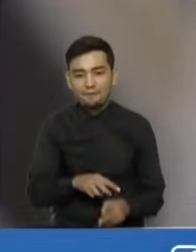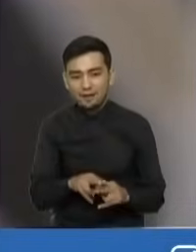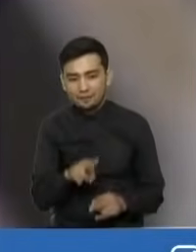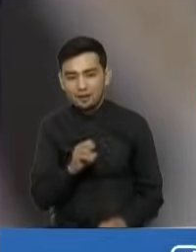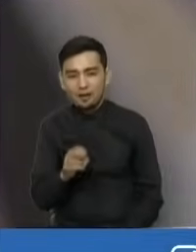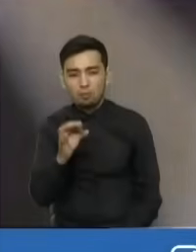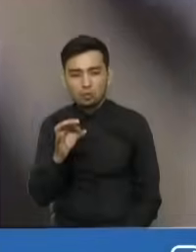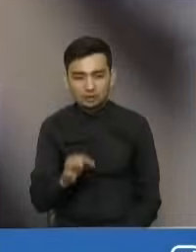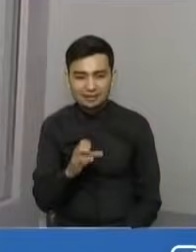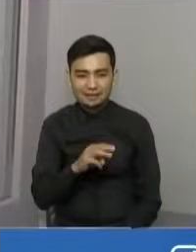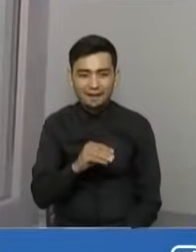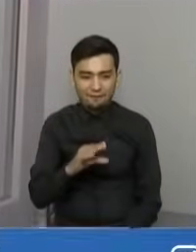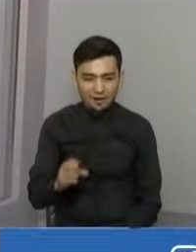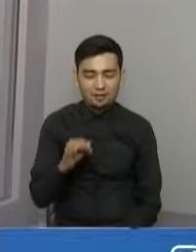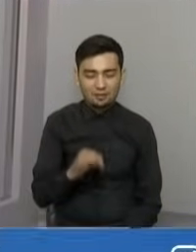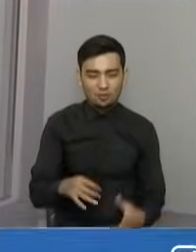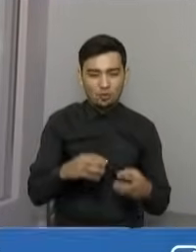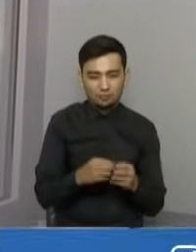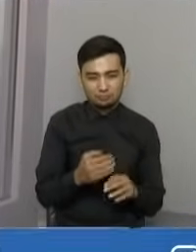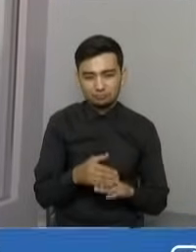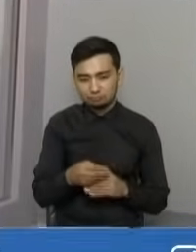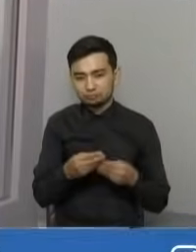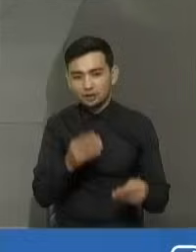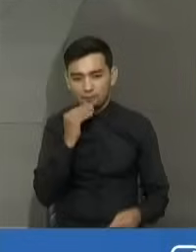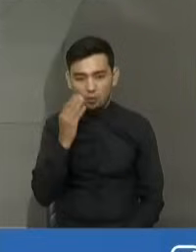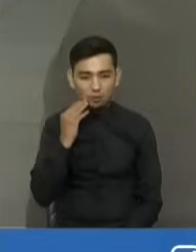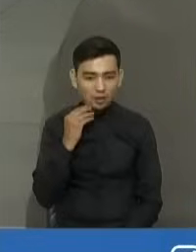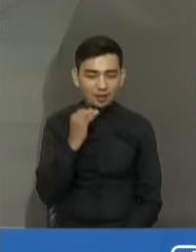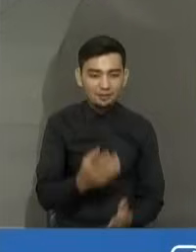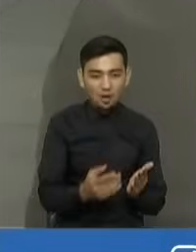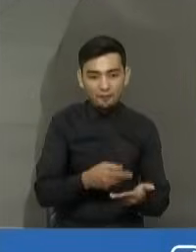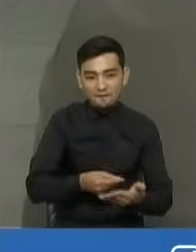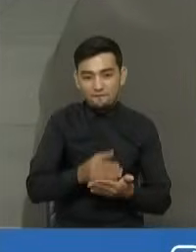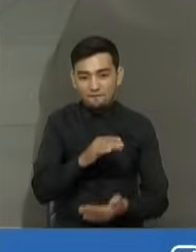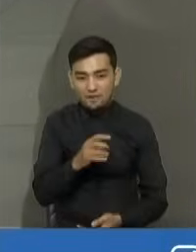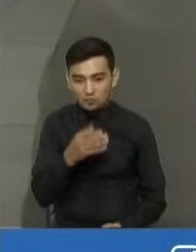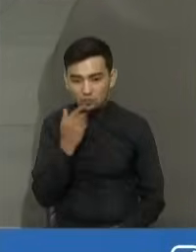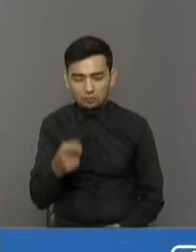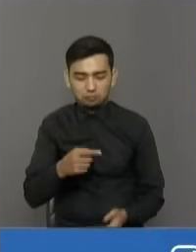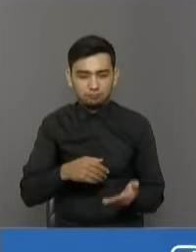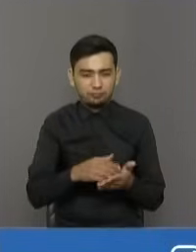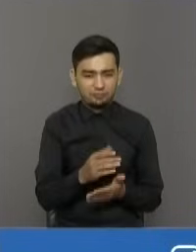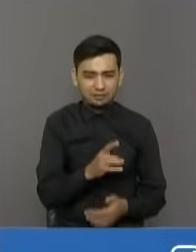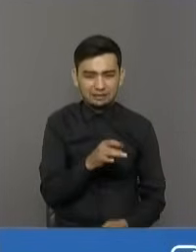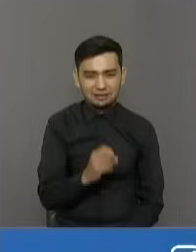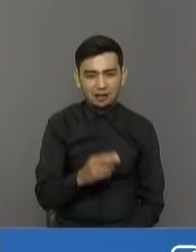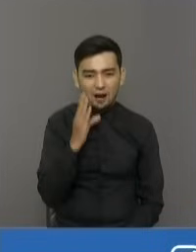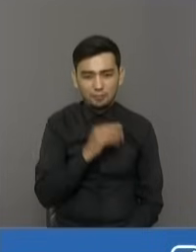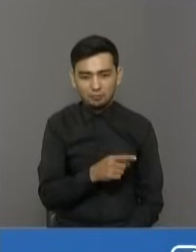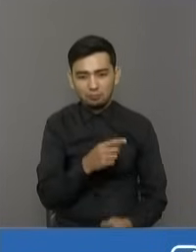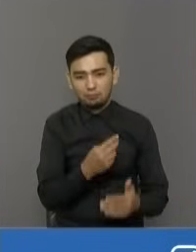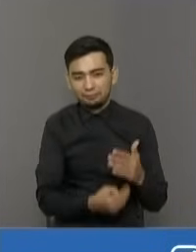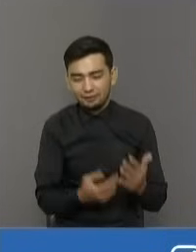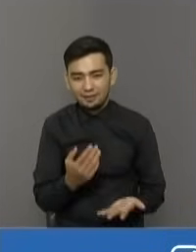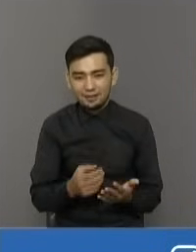процентную ставку и прочие условия займа. А если такой уверенности не будет, то и кредиты окажутся более рискованными для кредитора. Эксперты